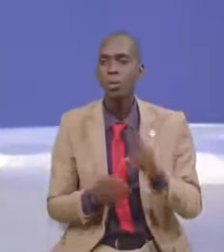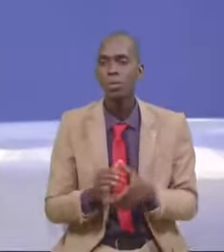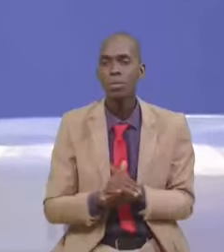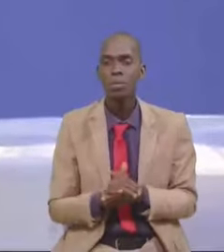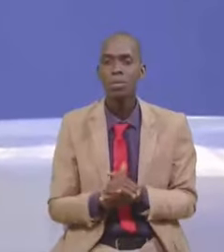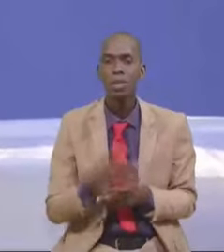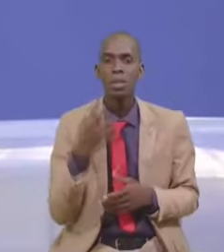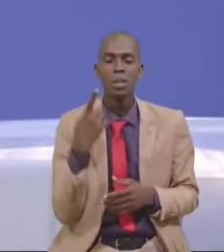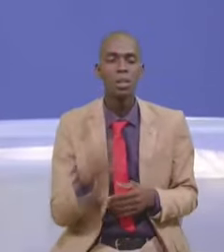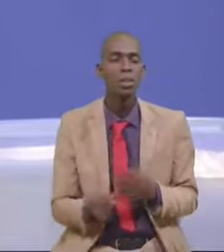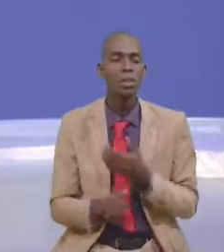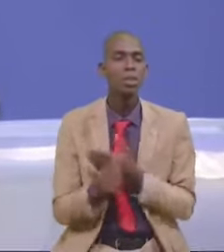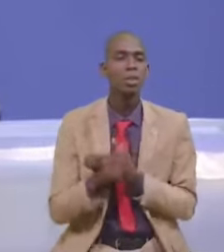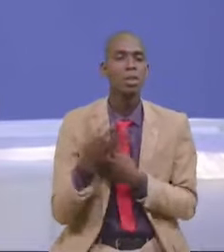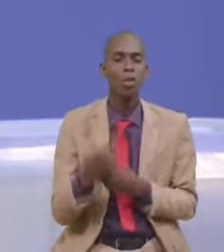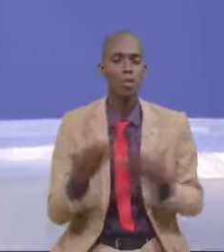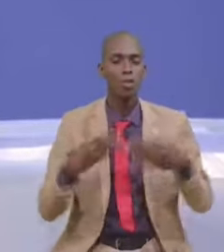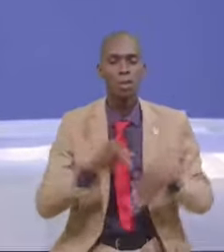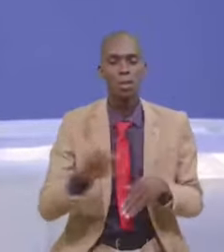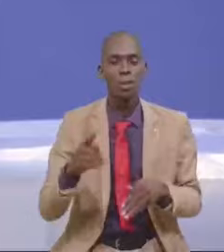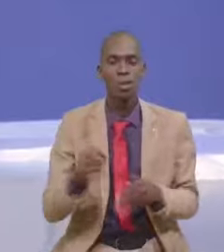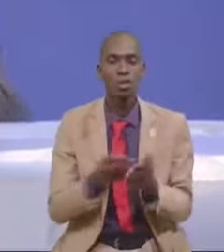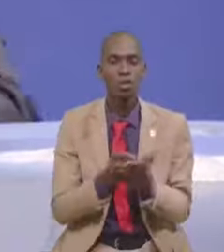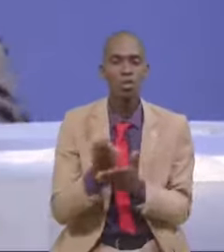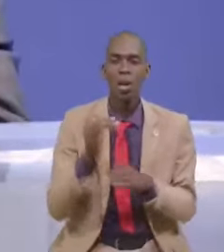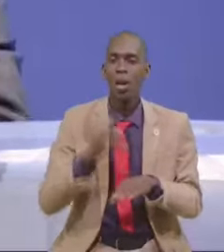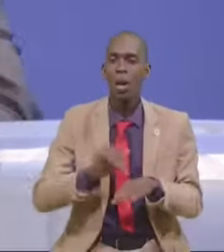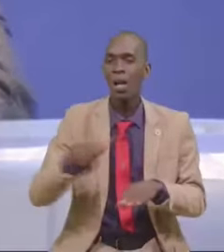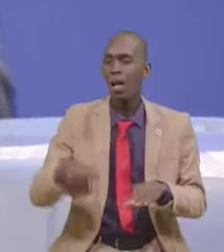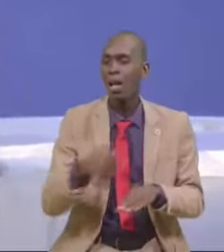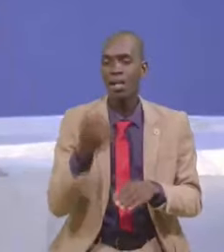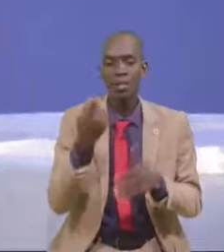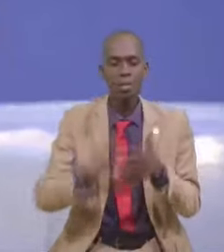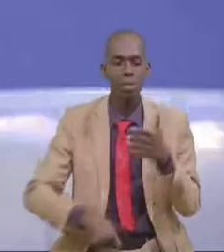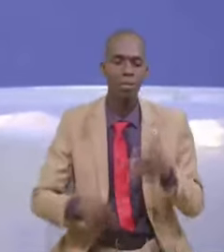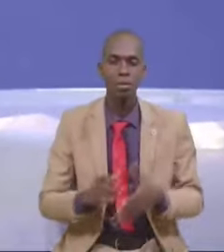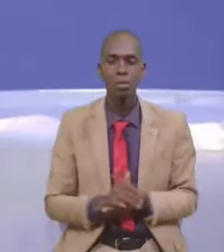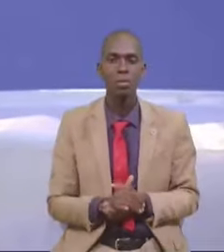Premièrement, la tragédie de vendre la vérité à tout prix.